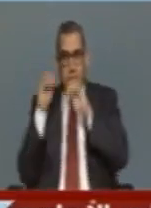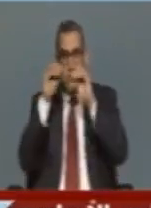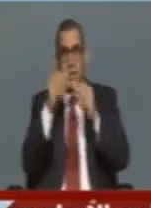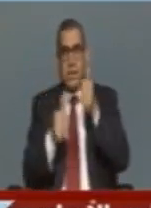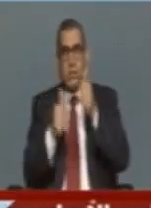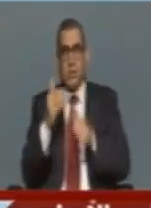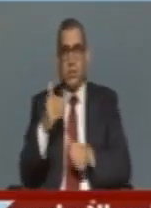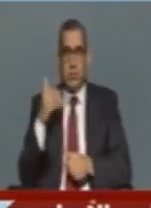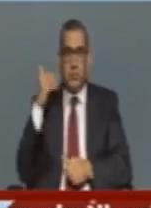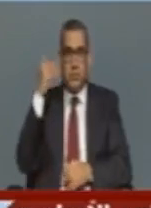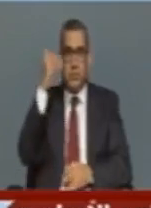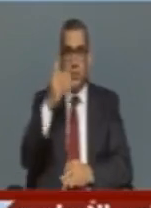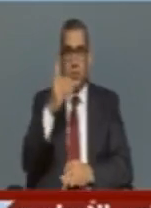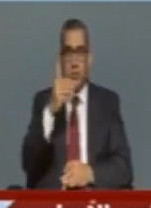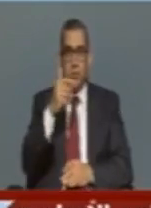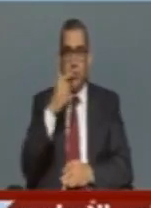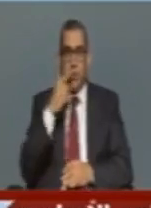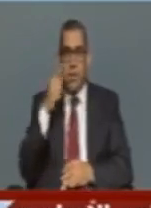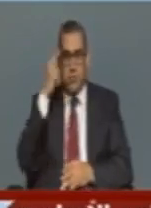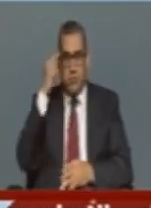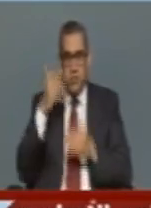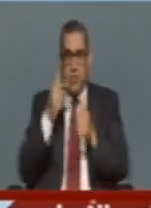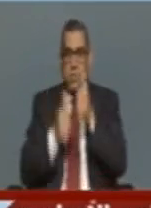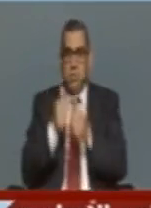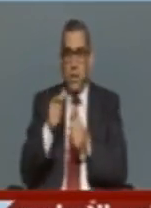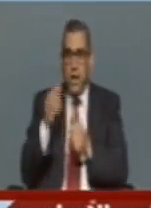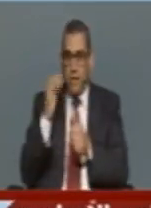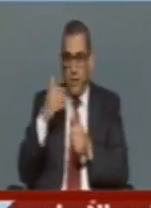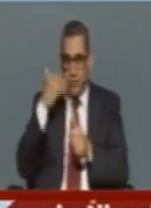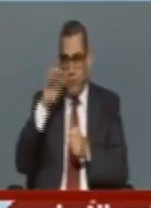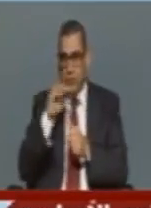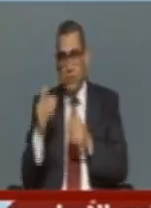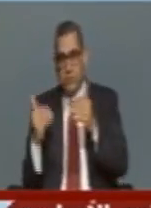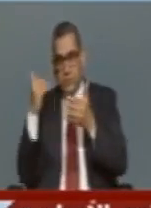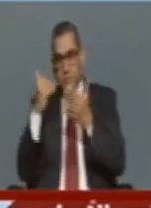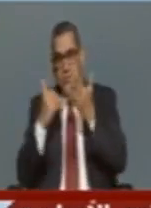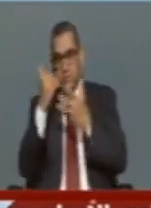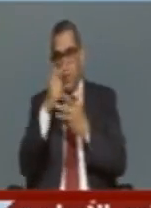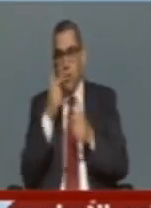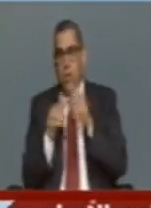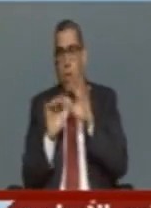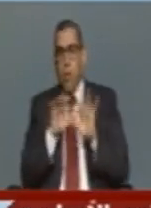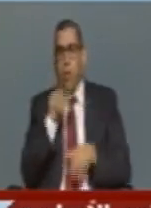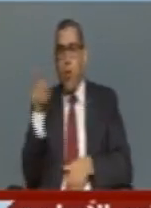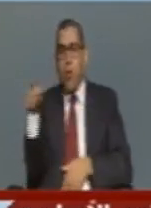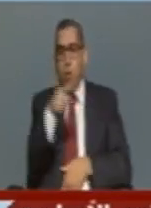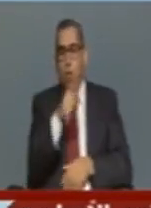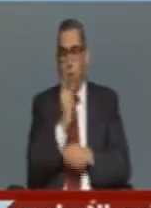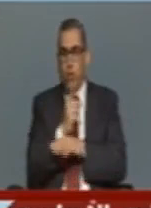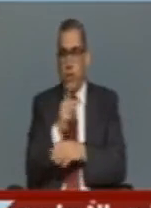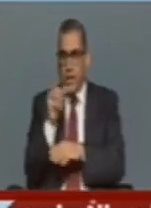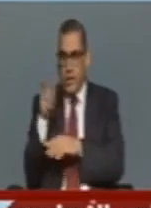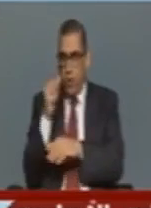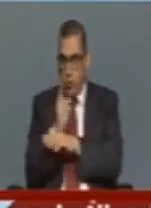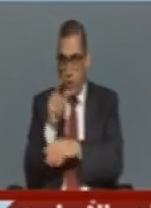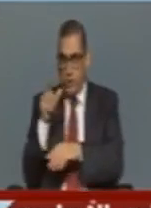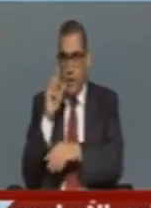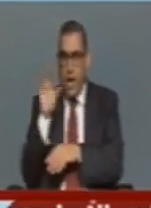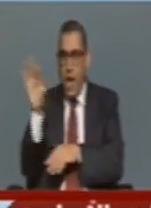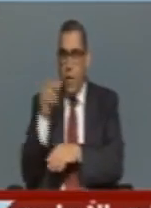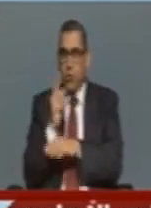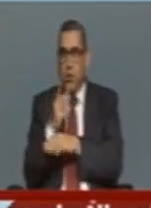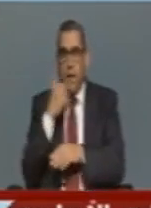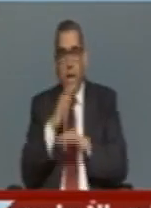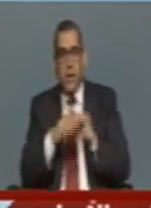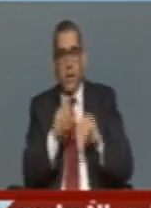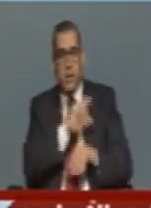تقيس مدى اجتيازهم هذا التدريب. فالحقيقة واحدة من الحاجات المهمة جدا في آلية انتقاء المعلمين للدولة المصرية بقى